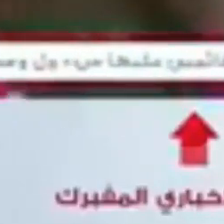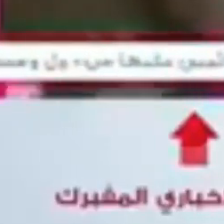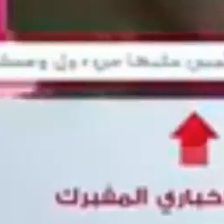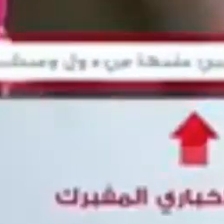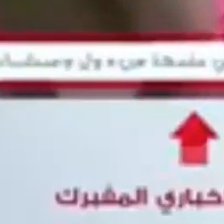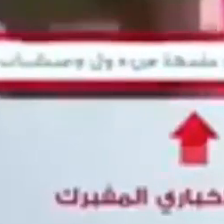ا